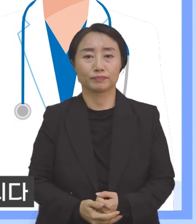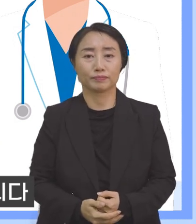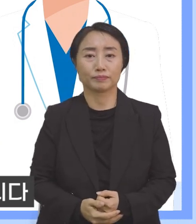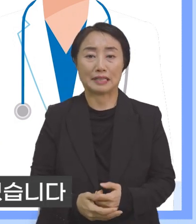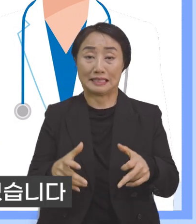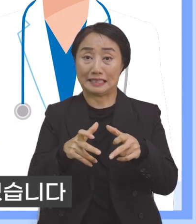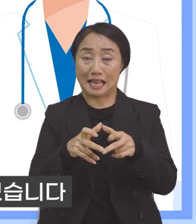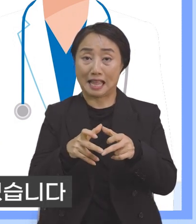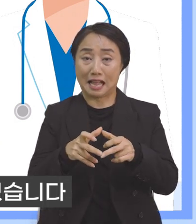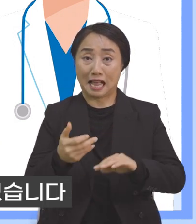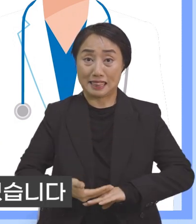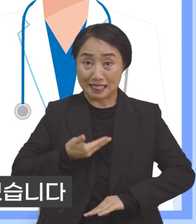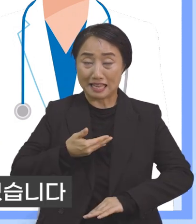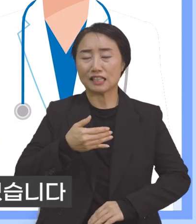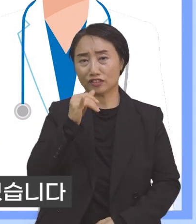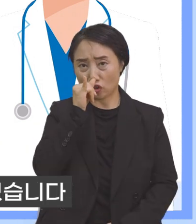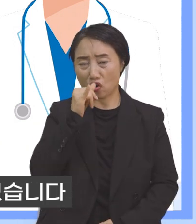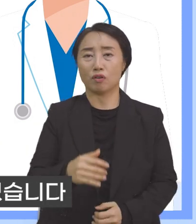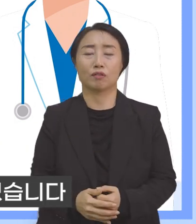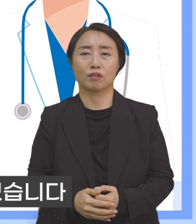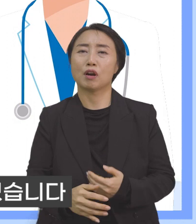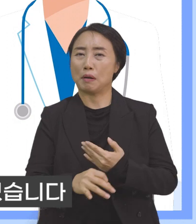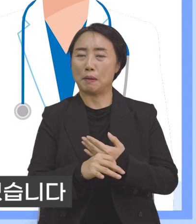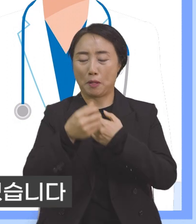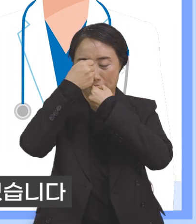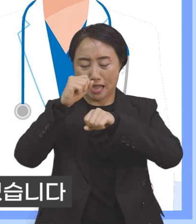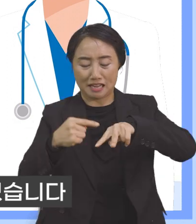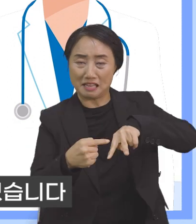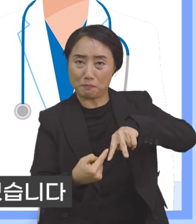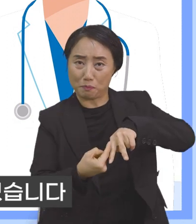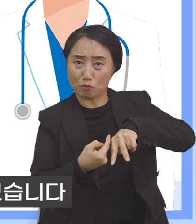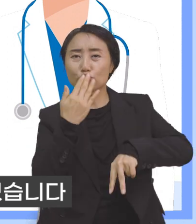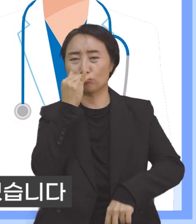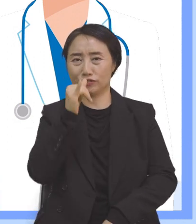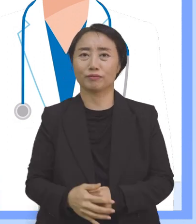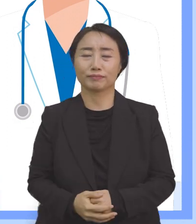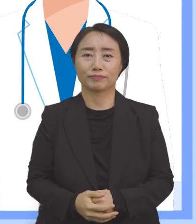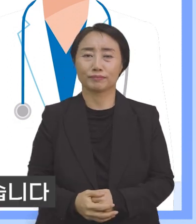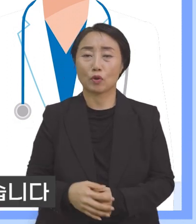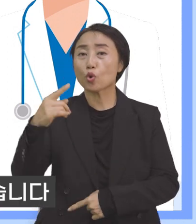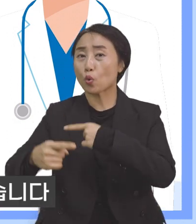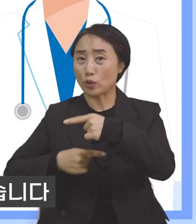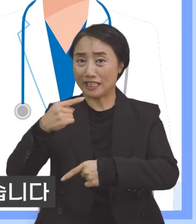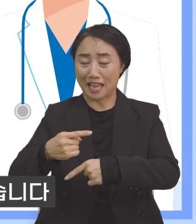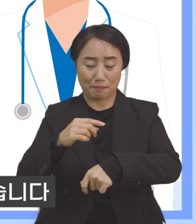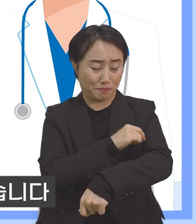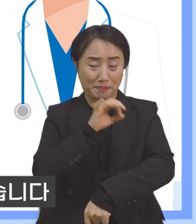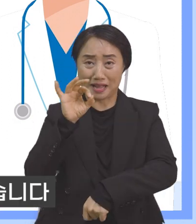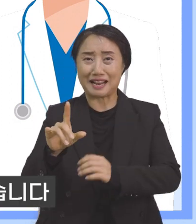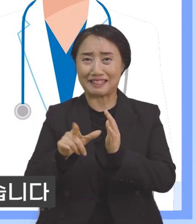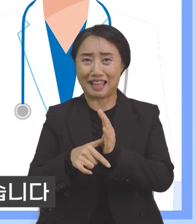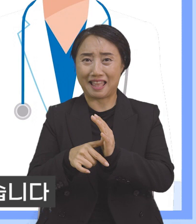있습니다. 장애가 상지에 영향을 주는 경우는 다리에 주입을 해야 할 수도 있습니다. 교체나 제거